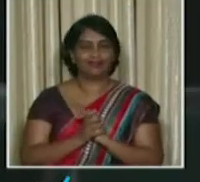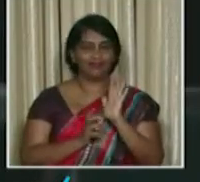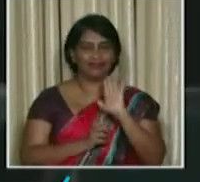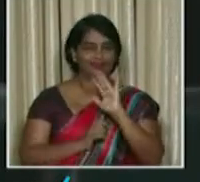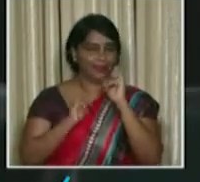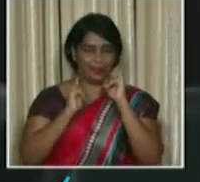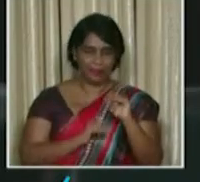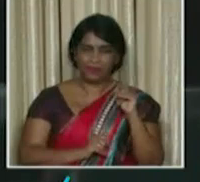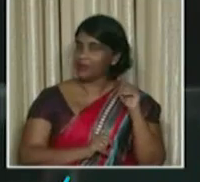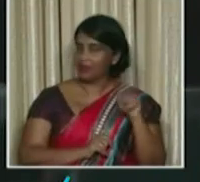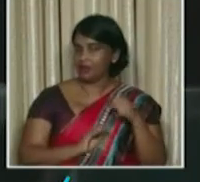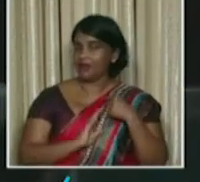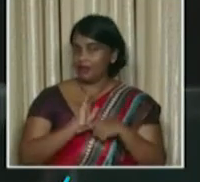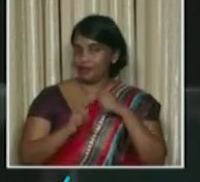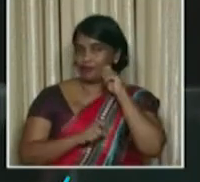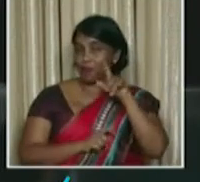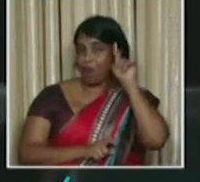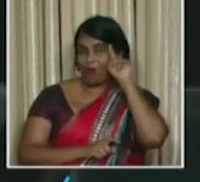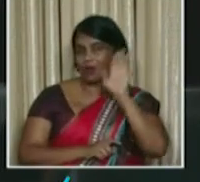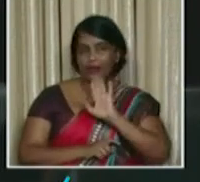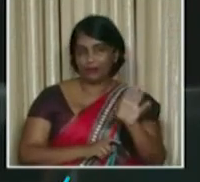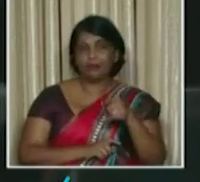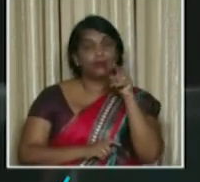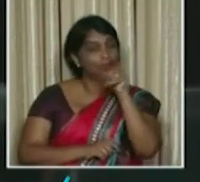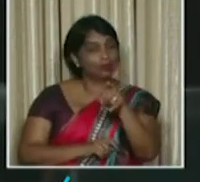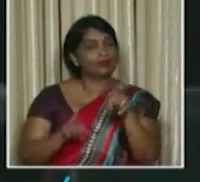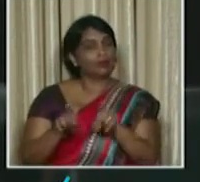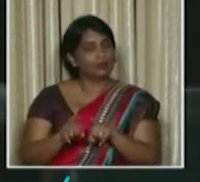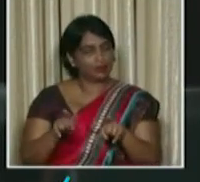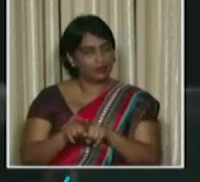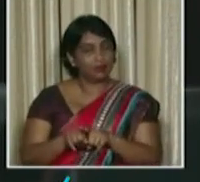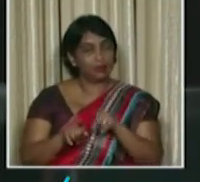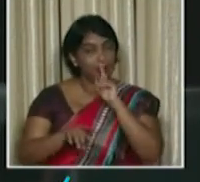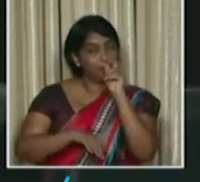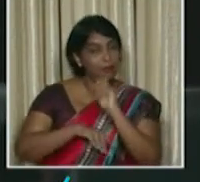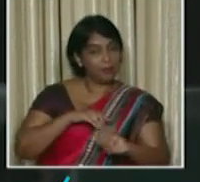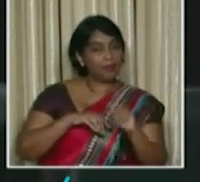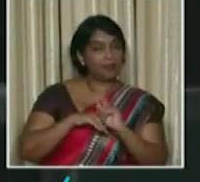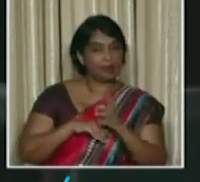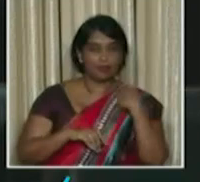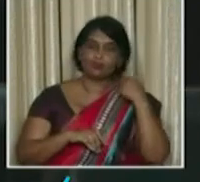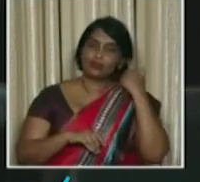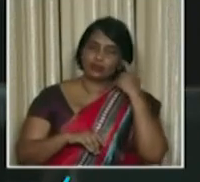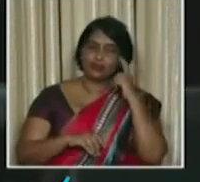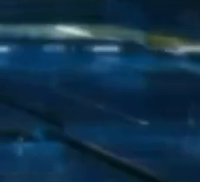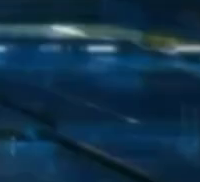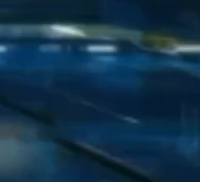කරන්න යන්න එපා. මේ රටේ මිනිස්සු බෝලියෝ නෙවෙයි. තමුන්නාසලා ඔය කරන උප්පරවැට්ටි දන්නවා කියන එක.